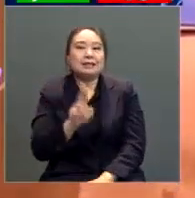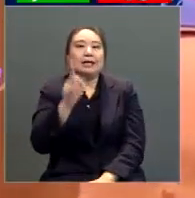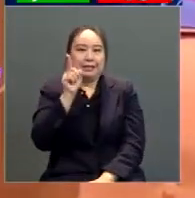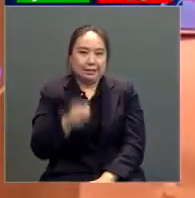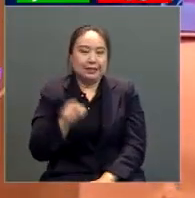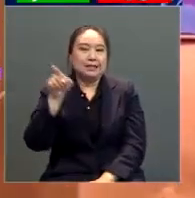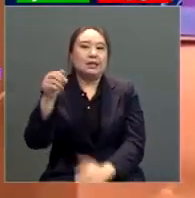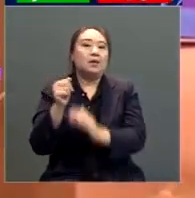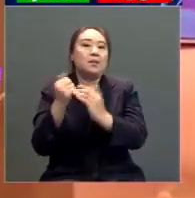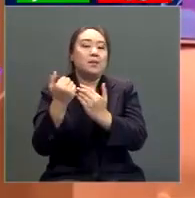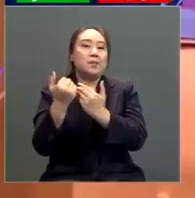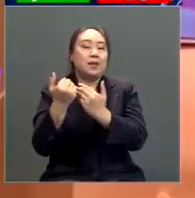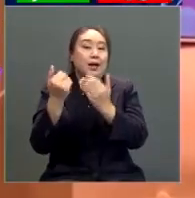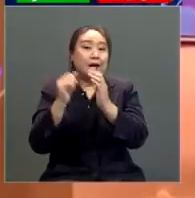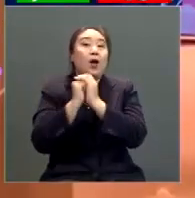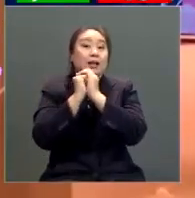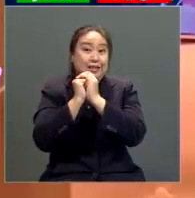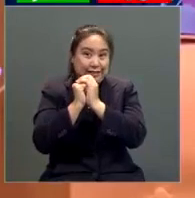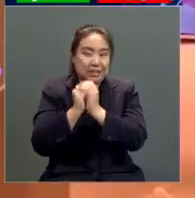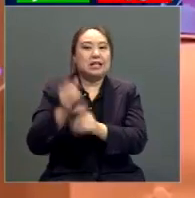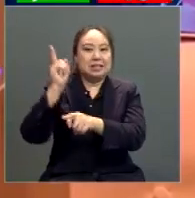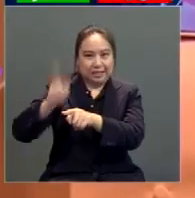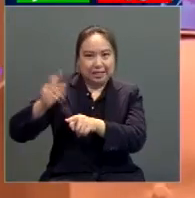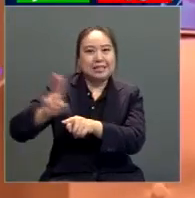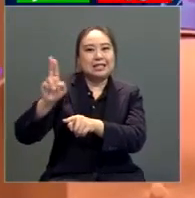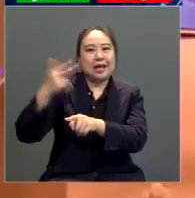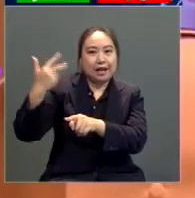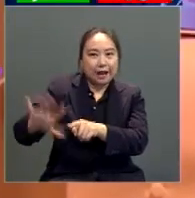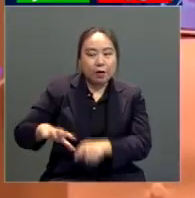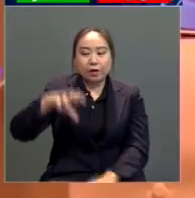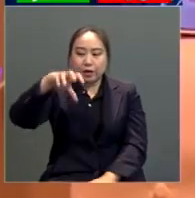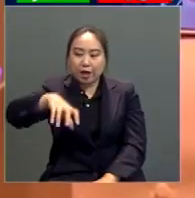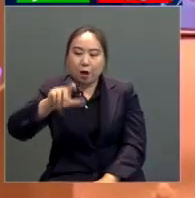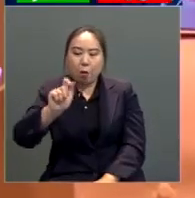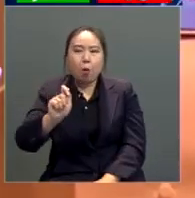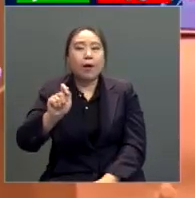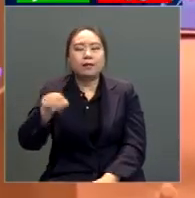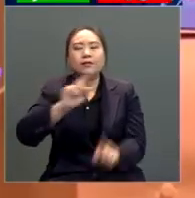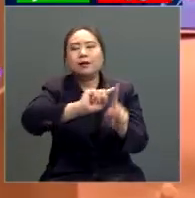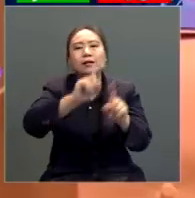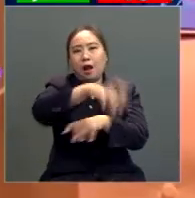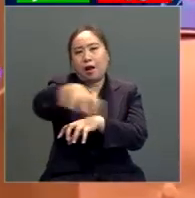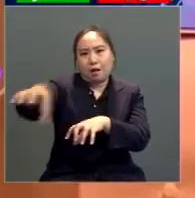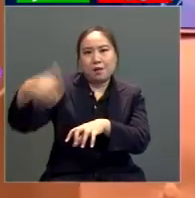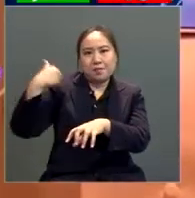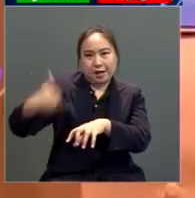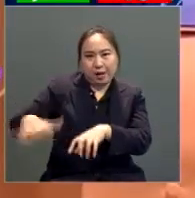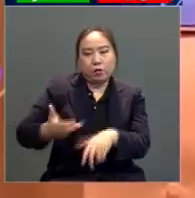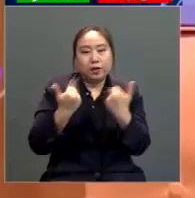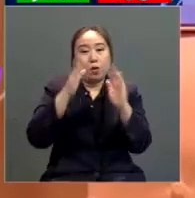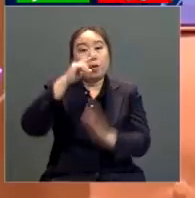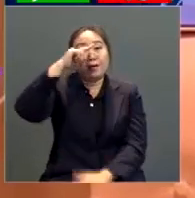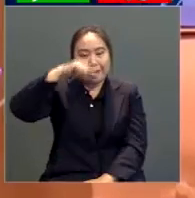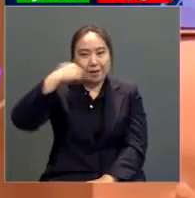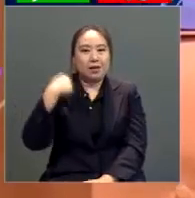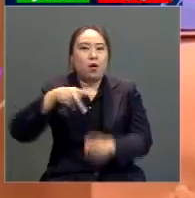จีนถูกนำไปใช้จริงแล้วนะครับที่ประเทศจีนทั้งในเมืองอู่ฮั่นแล้วก็อีกหลายๆเมืองส่วนคนไทยติดตั้งแล้ว